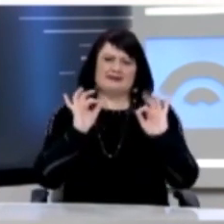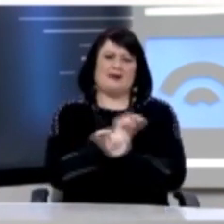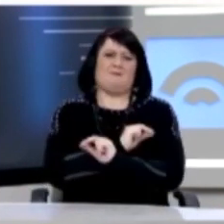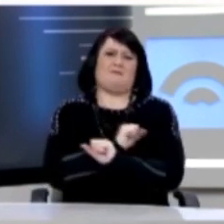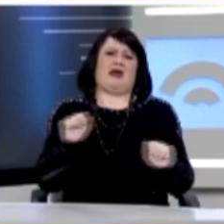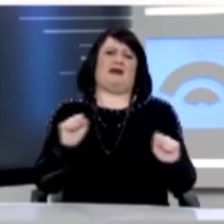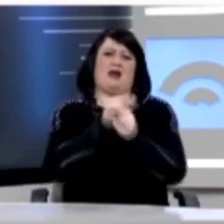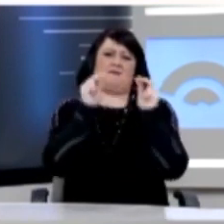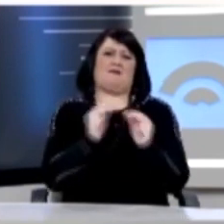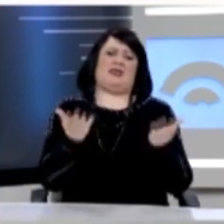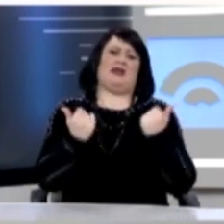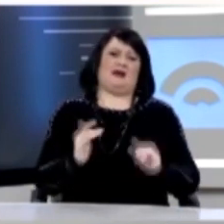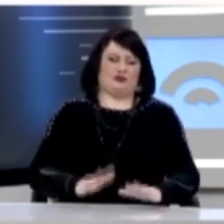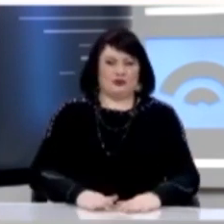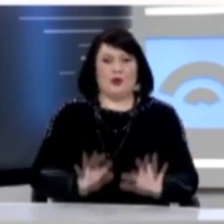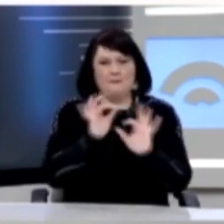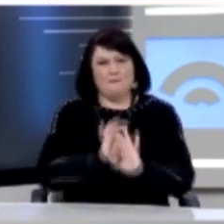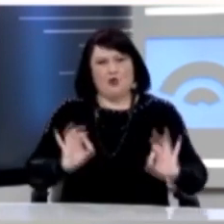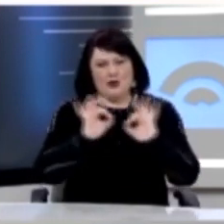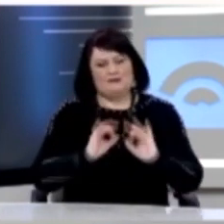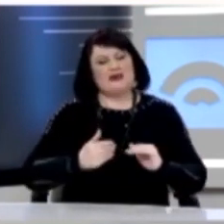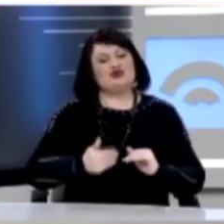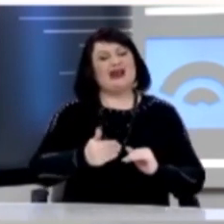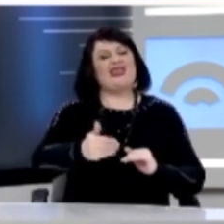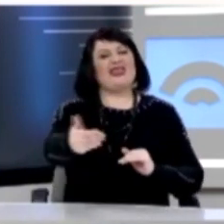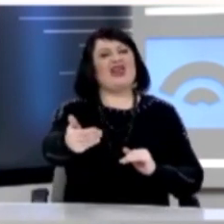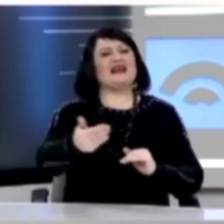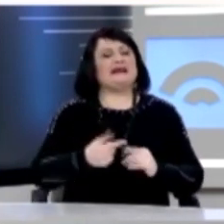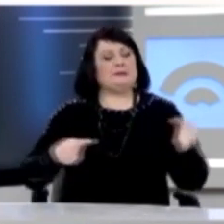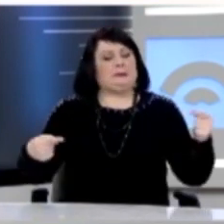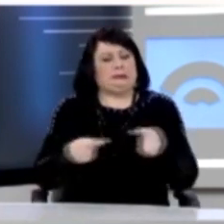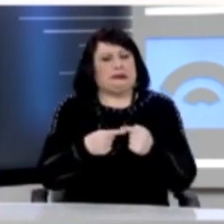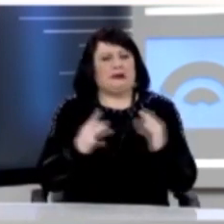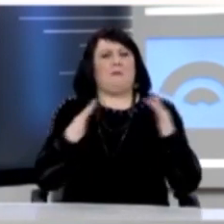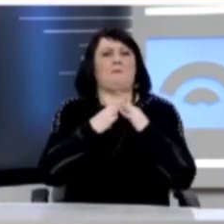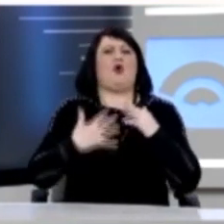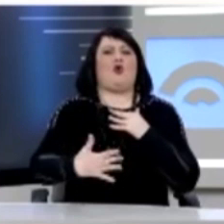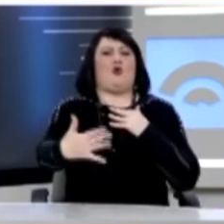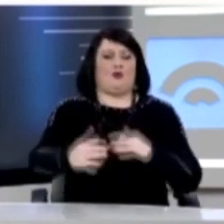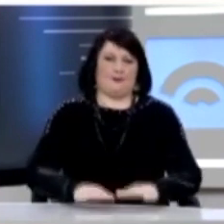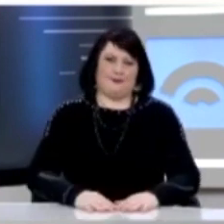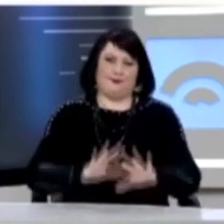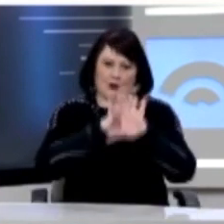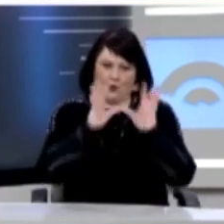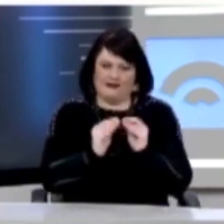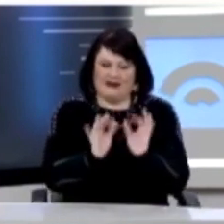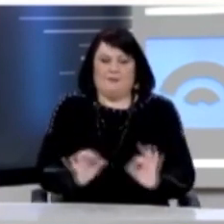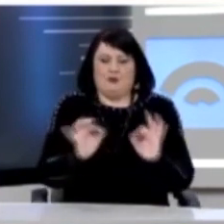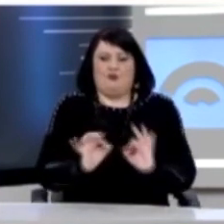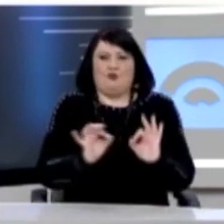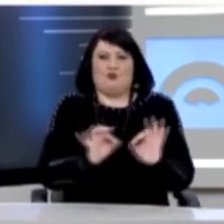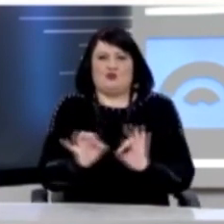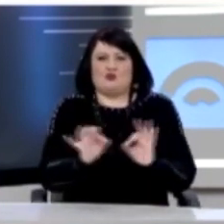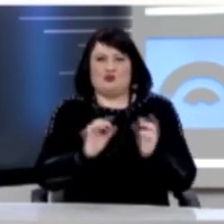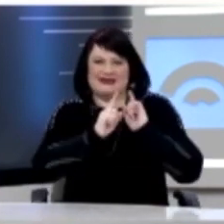ναρκοθετημένες και προετοιμάζουν τις επόμενες κρίσεις και εντάσεις? Σε αυτούς τους σχεδιασμούς εντάσσεται και